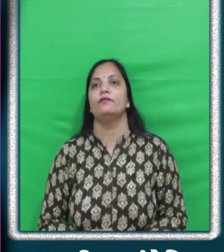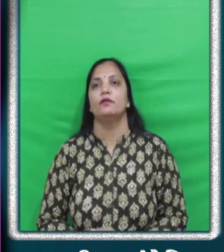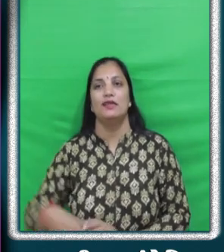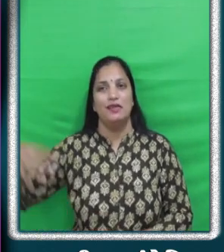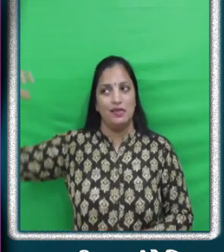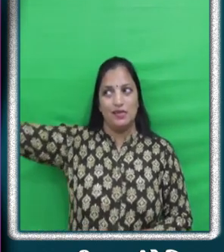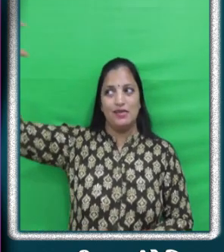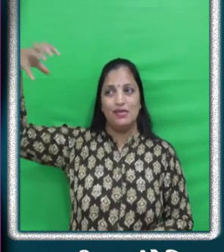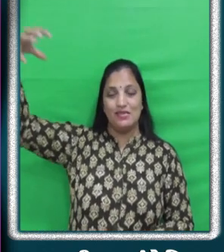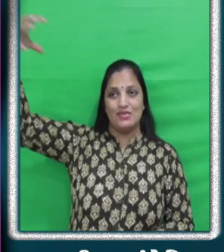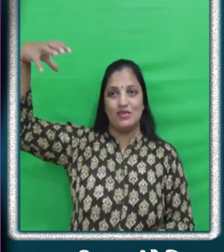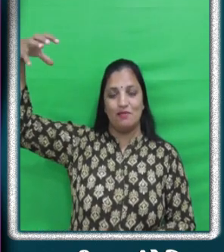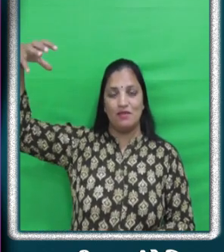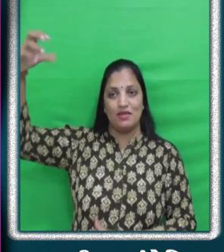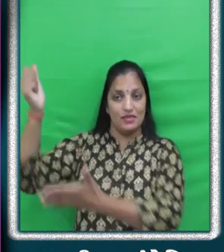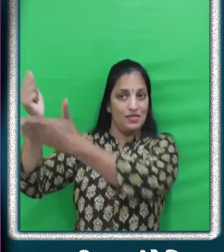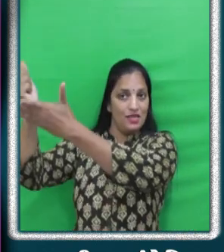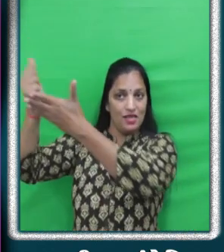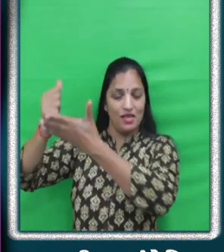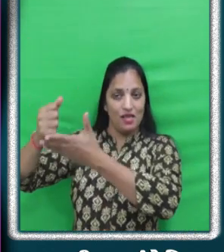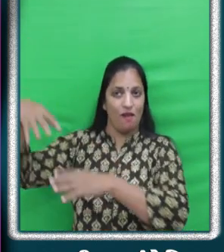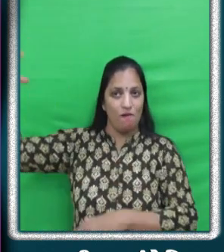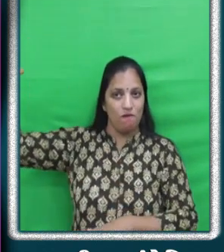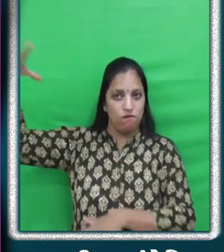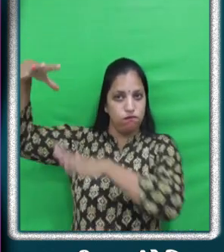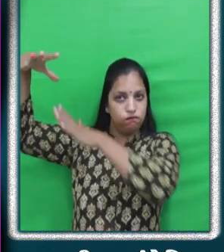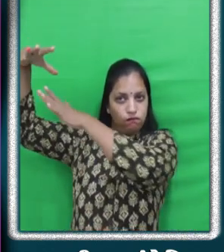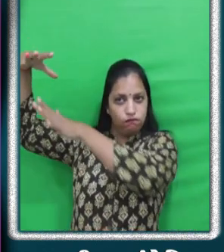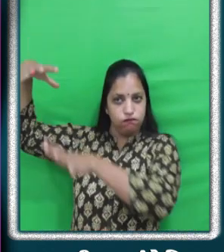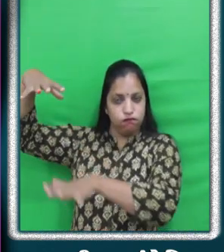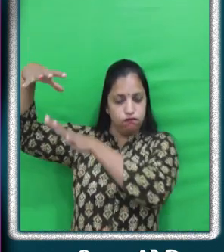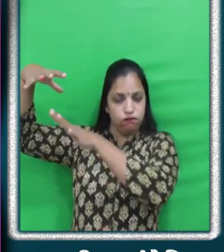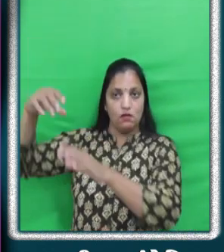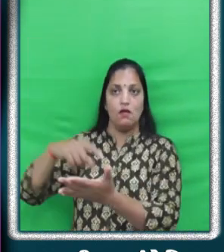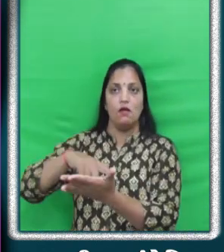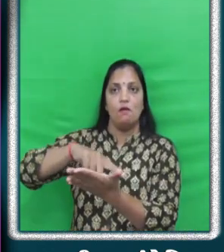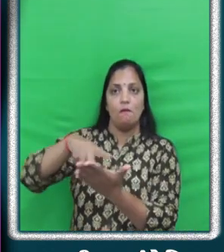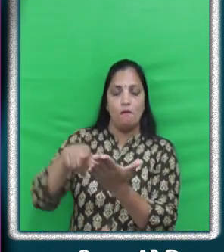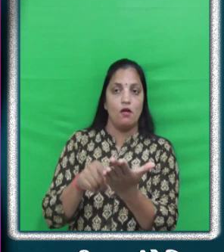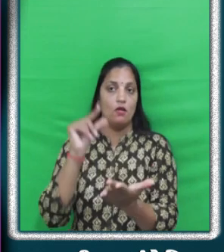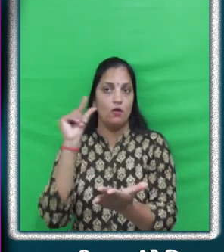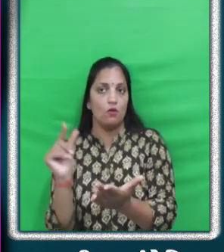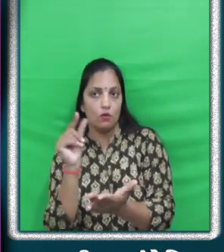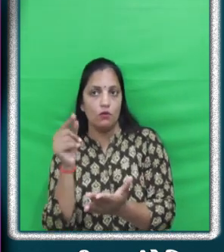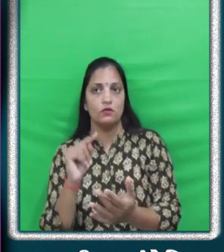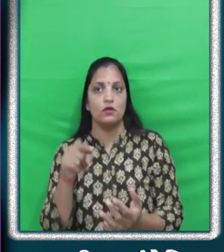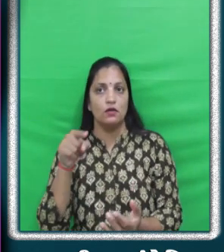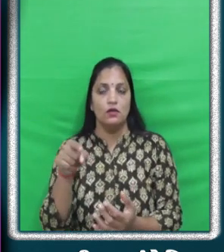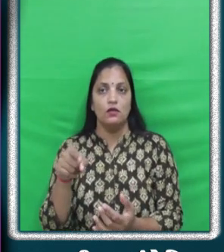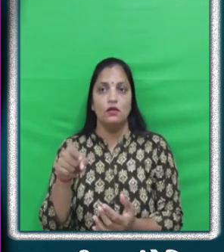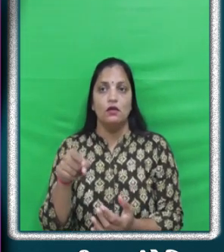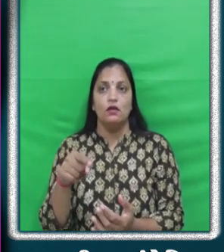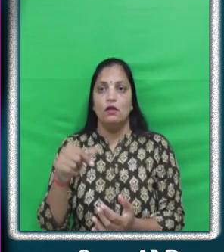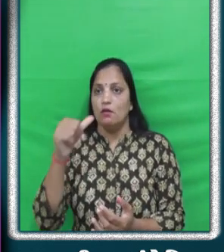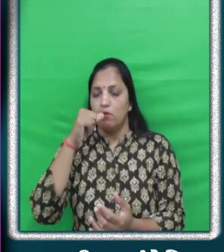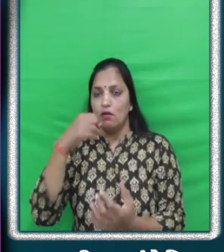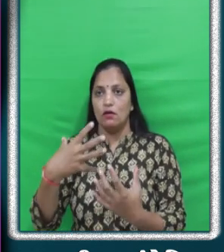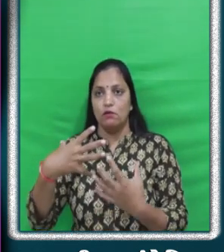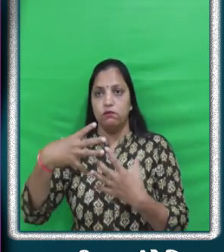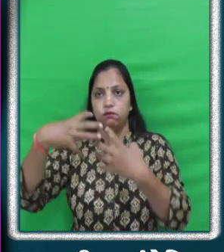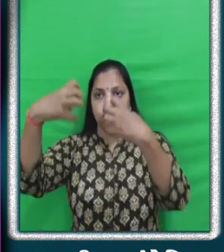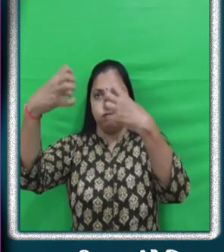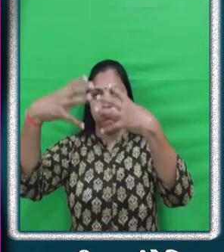કે જ્યારે સૂર્યપ્રકાશની મદદથી આ જે પાણી સૂર્યપ્રકાશ જ્યારે પર્ણો ઉપયોગ કરે છે ત્યારે એ સાથે